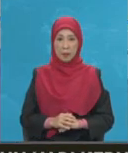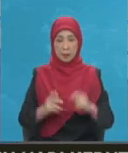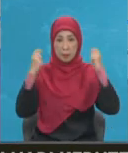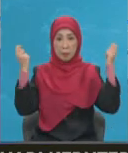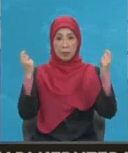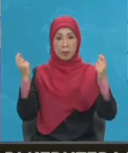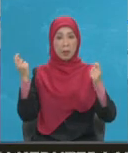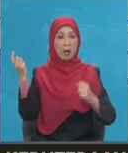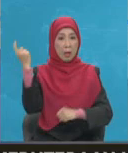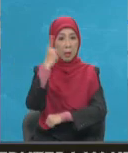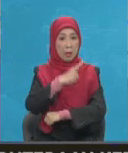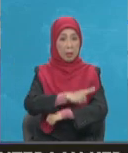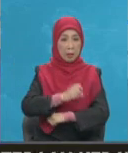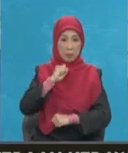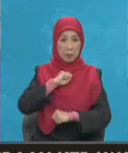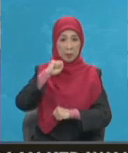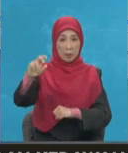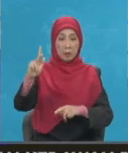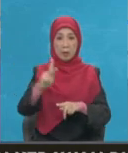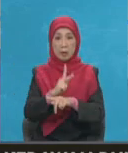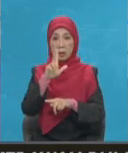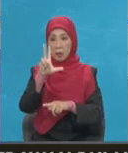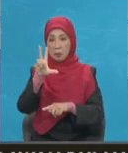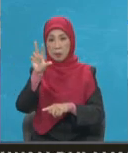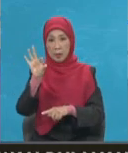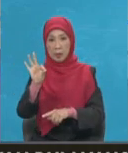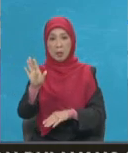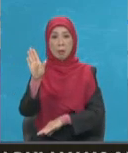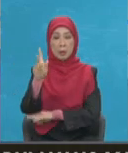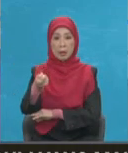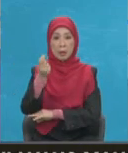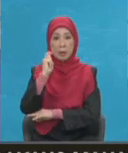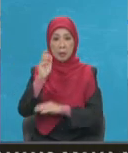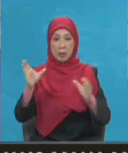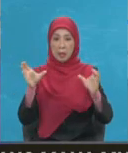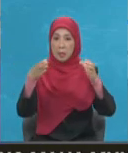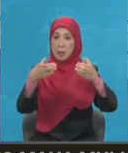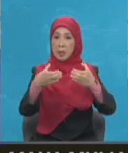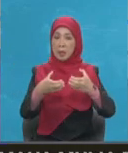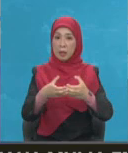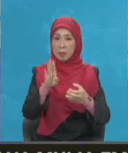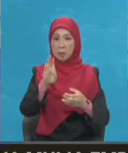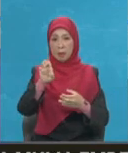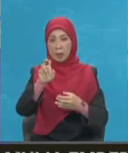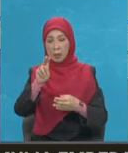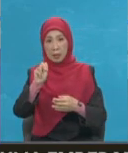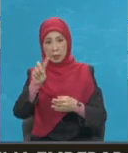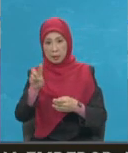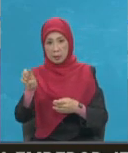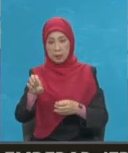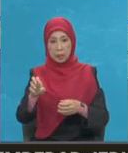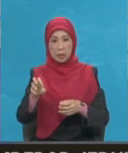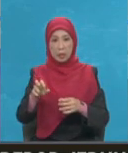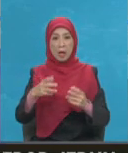Sempena sambutan ulang tahun Hari Kebangsaan ke-39, petang tadi, Kelab Benza Negara Brunei Darussalam mengadakan